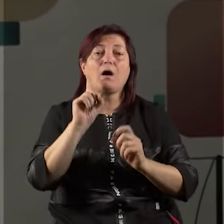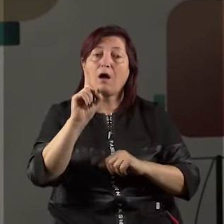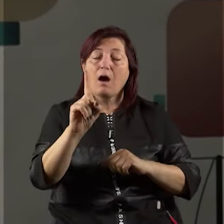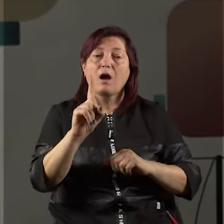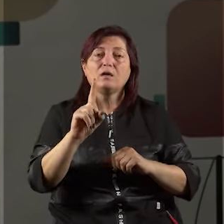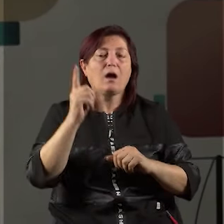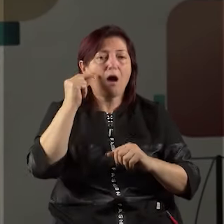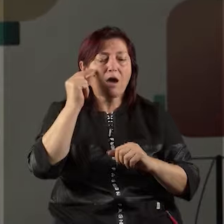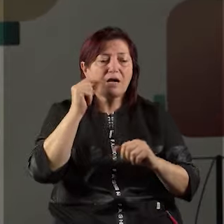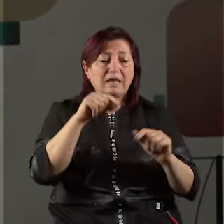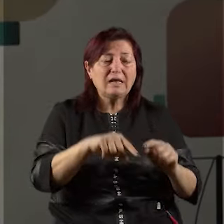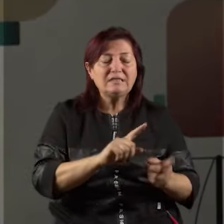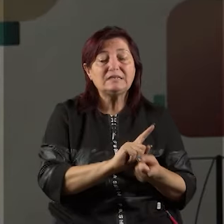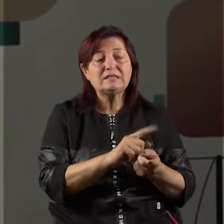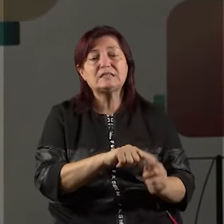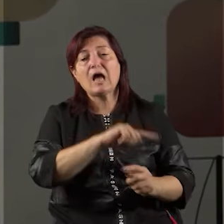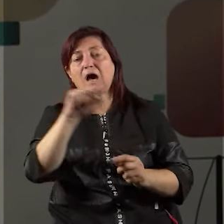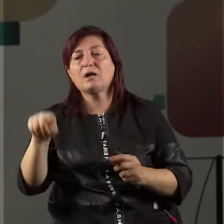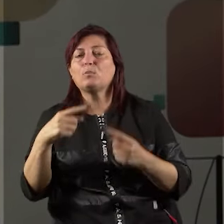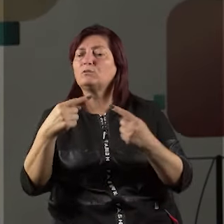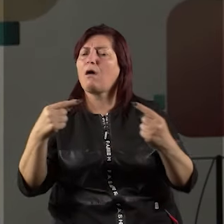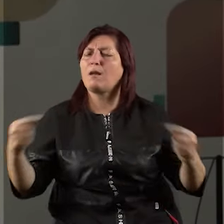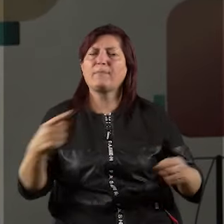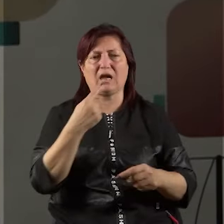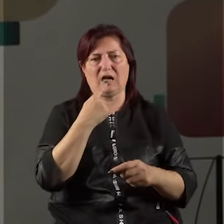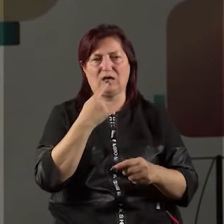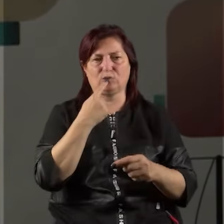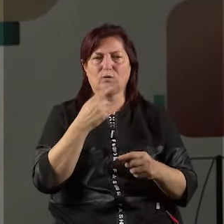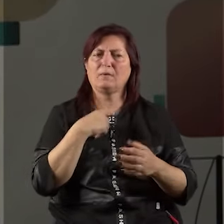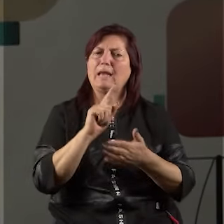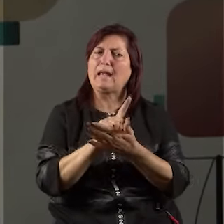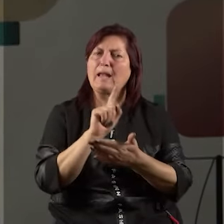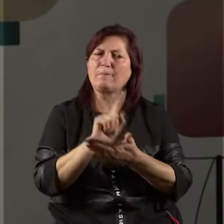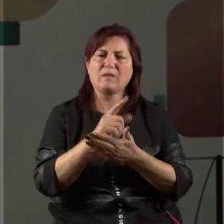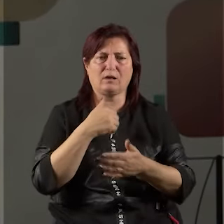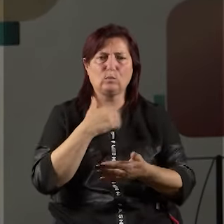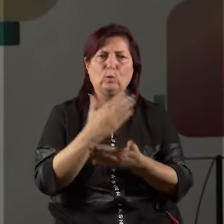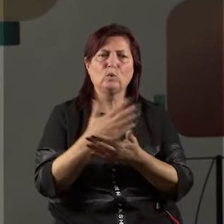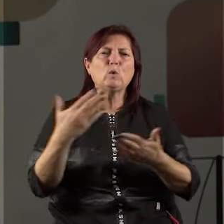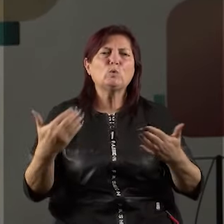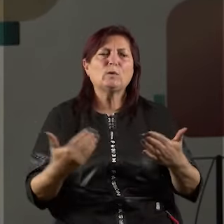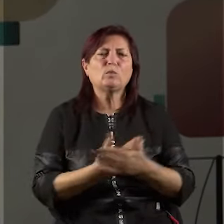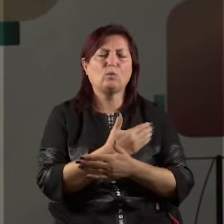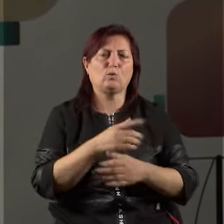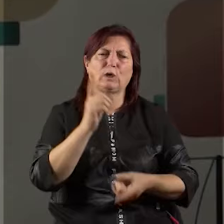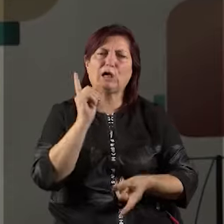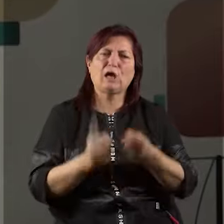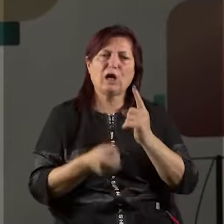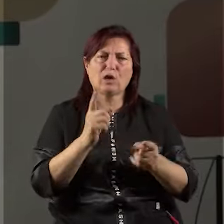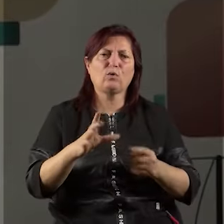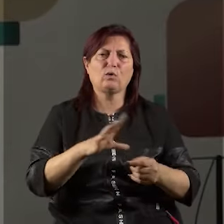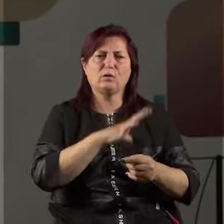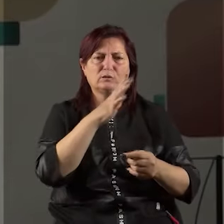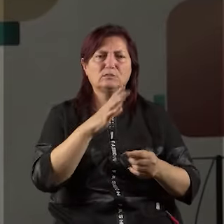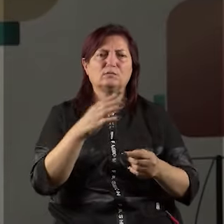լեզուների թարգմանիչներին, մշտապես մենք ունենում ենք նման թարգմանիչներ կամ նոր ձեռնարկներ, որ իրագործվել են,